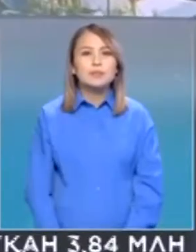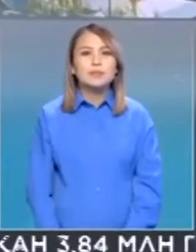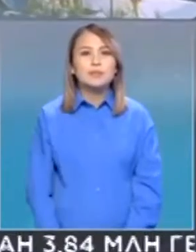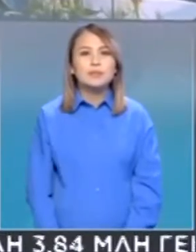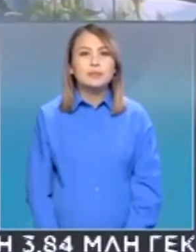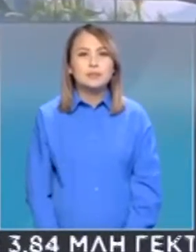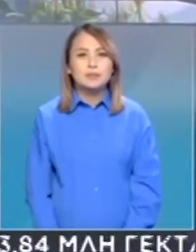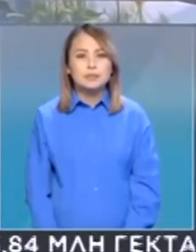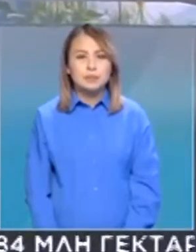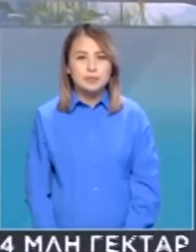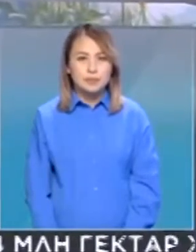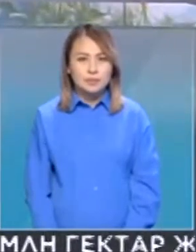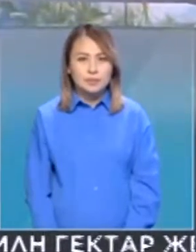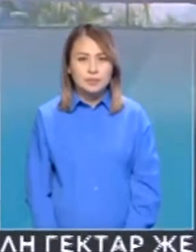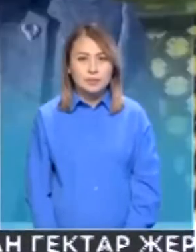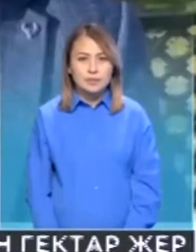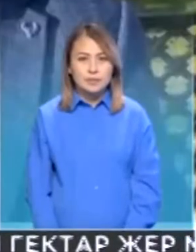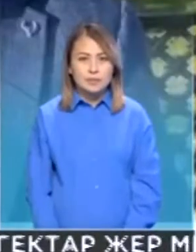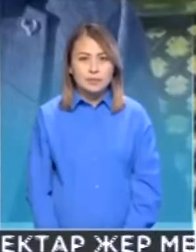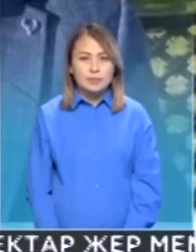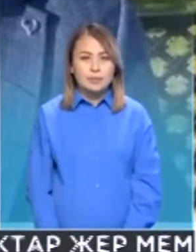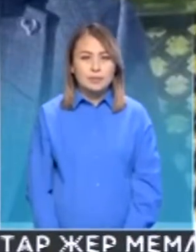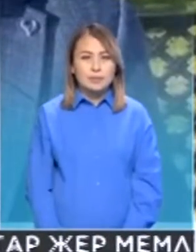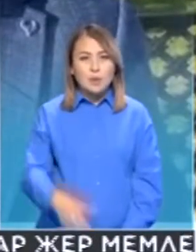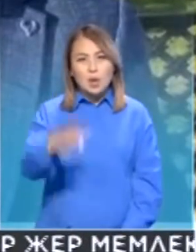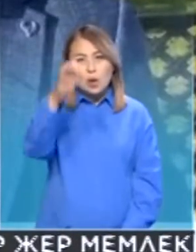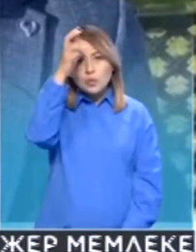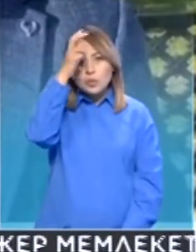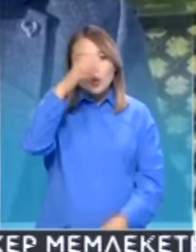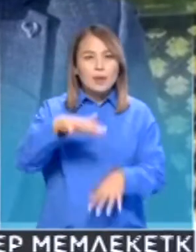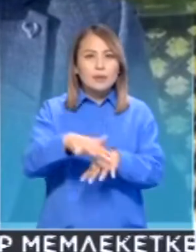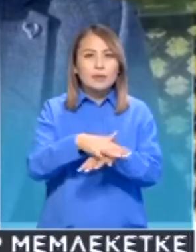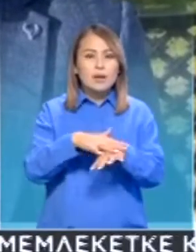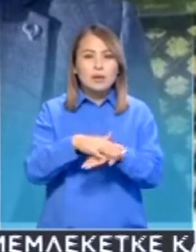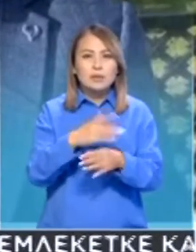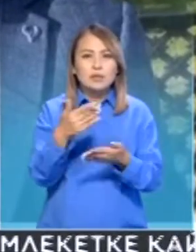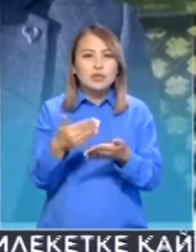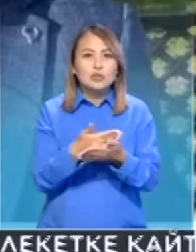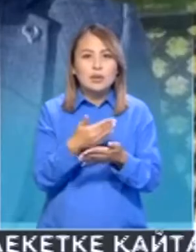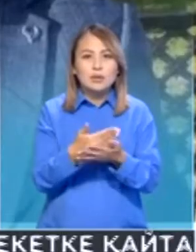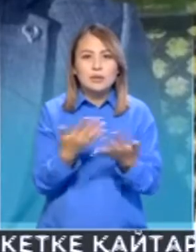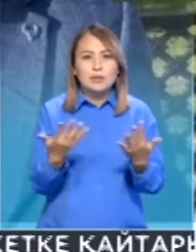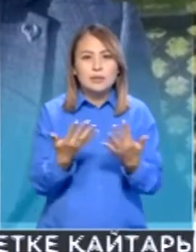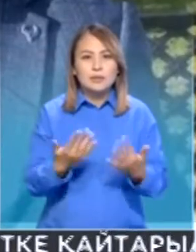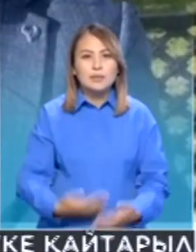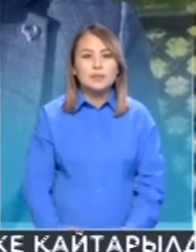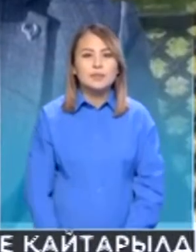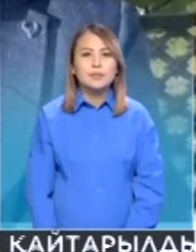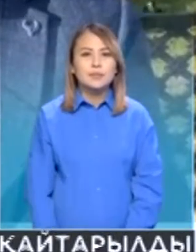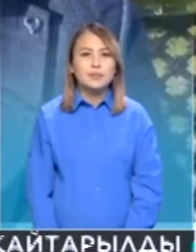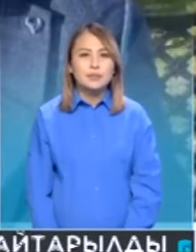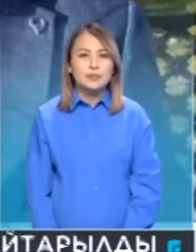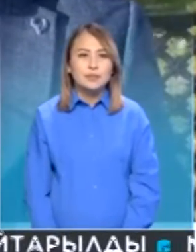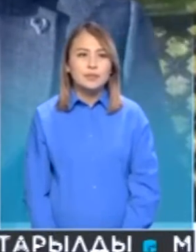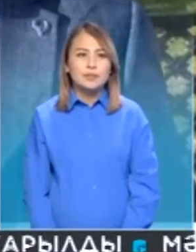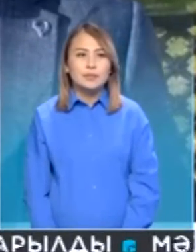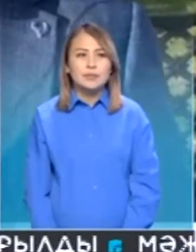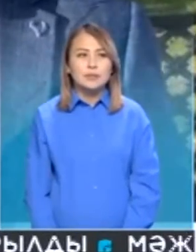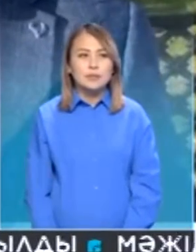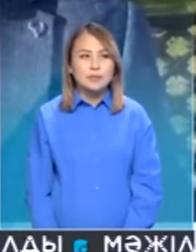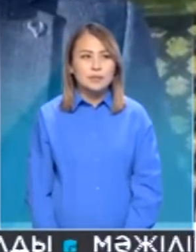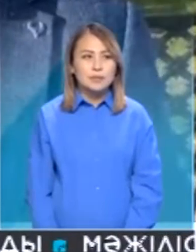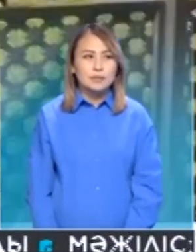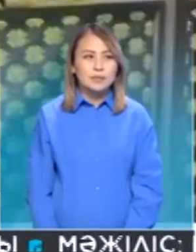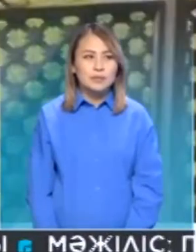Айдос Әшімұлымен тікелей байланысқа шықтық. Айдос, Түркия нарығындағы жаңалықтармен бөліссеңіз. Кеш жарық,